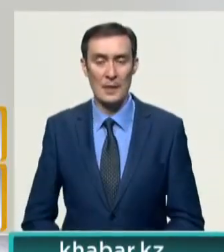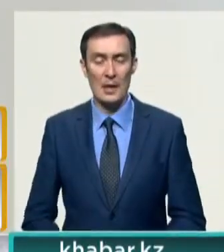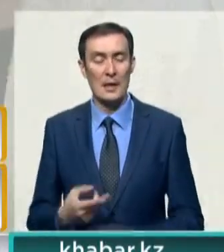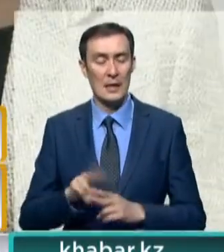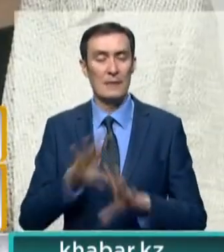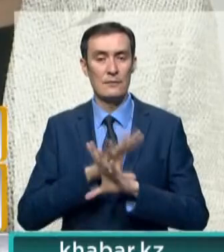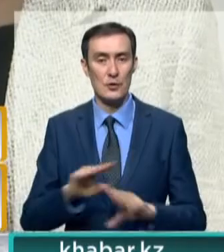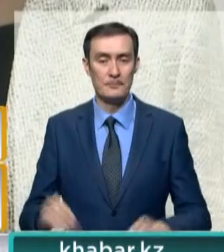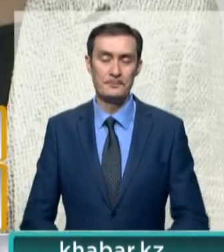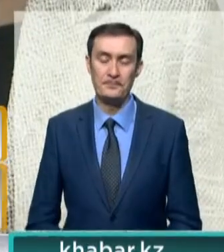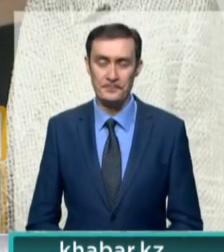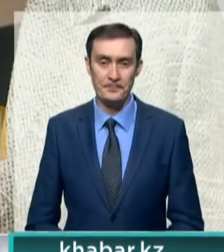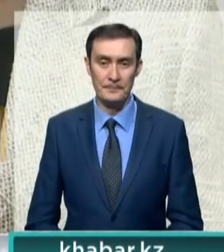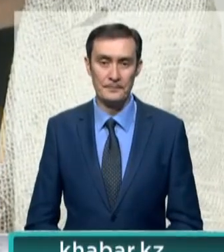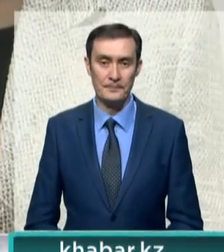часу. Жанна.